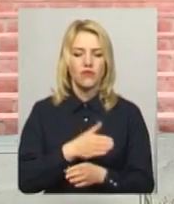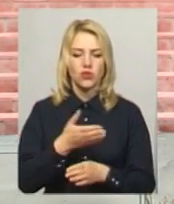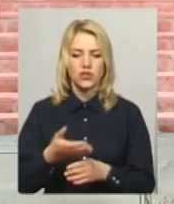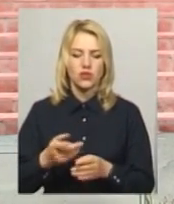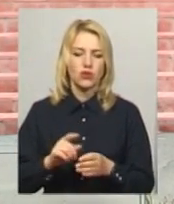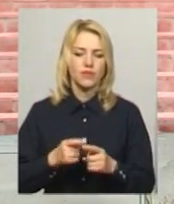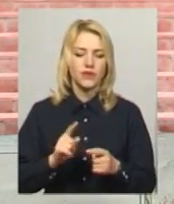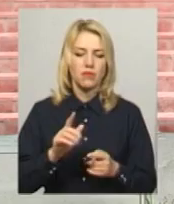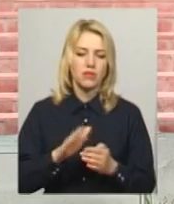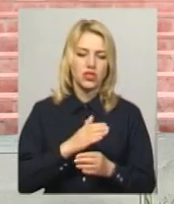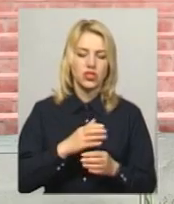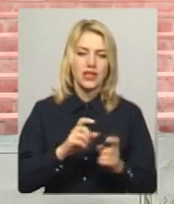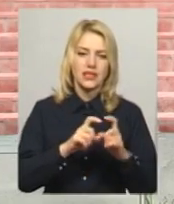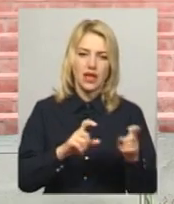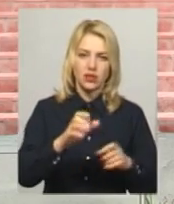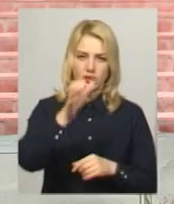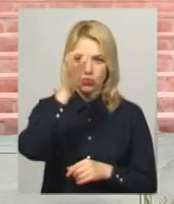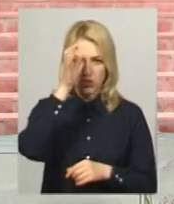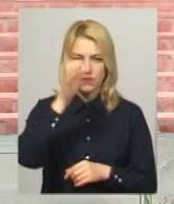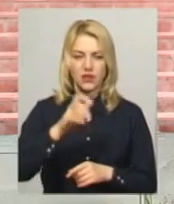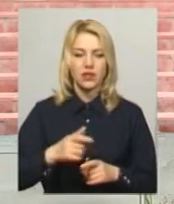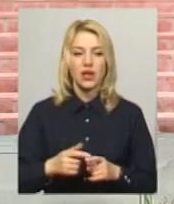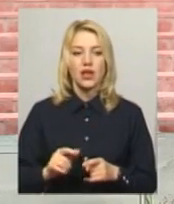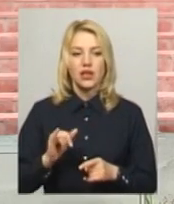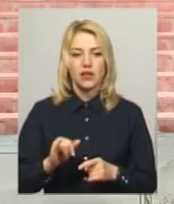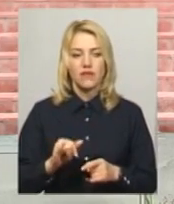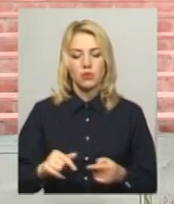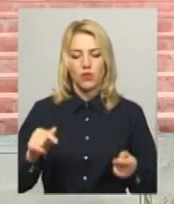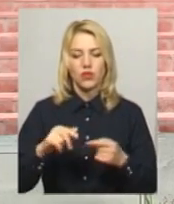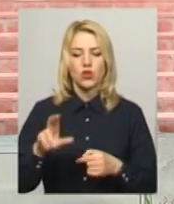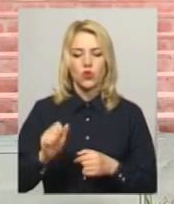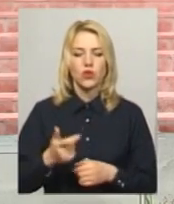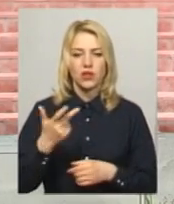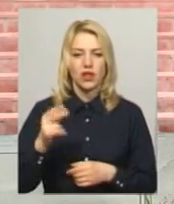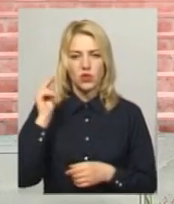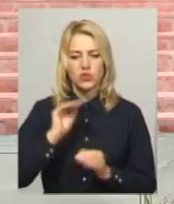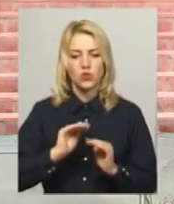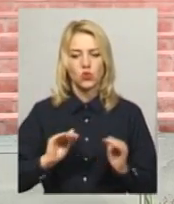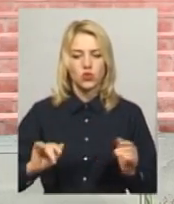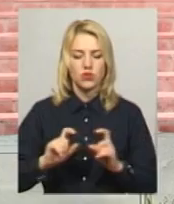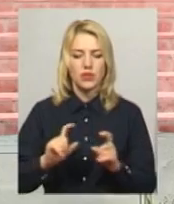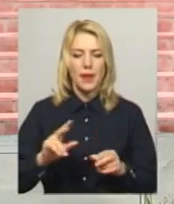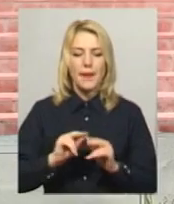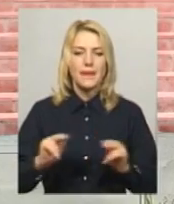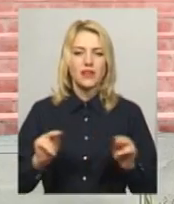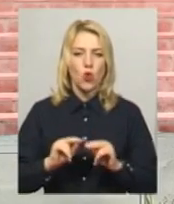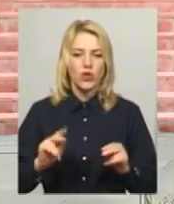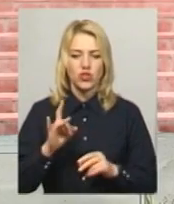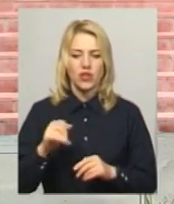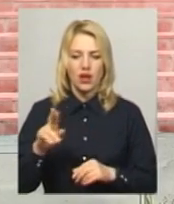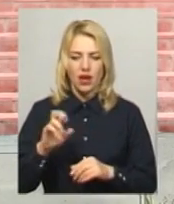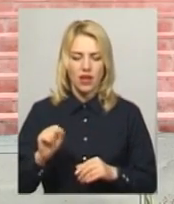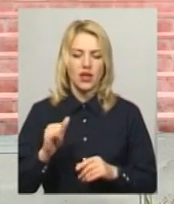путівки між закладами освіти відповідно до кількості учнів у закладі. І педагогічною радою заклади розподіляють